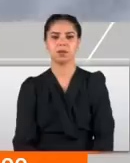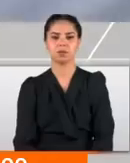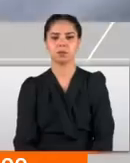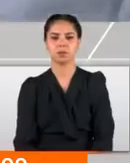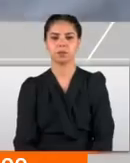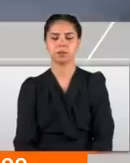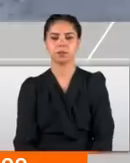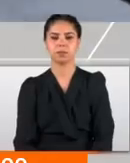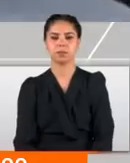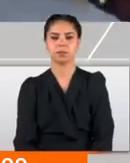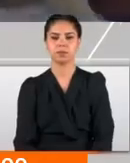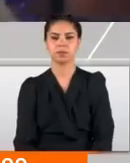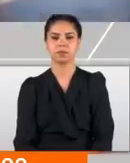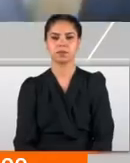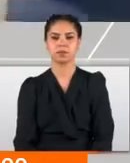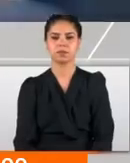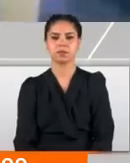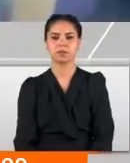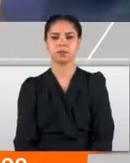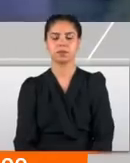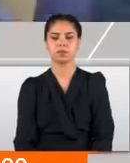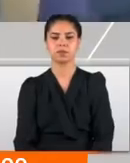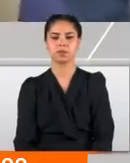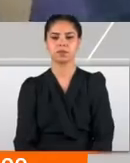Zaten beni korumalar arkaya attılar.